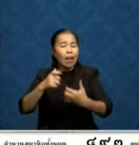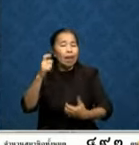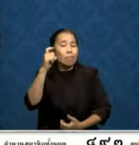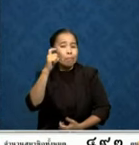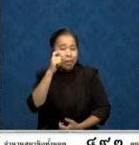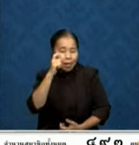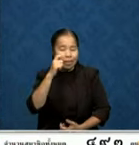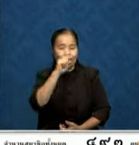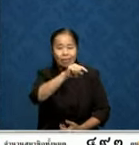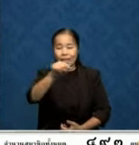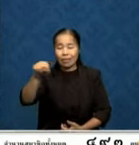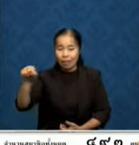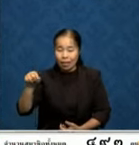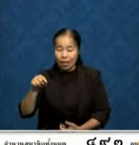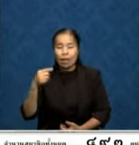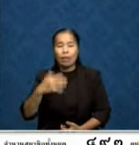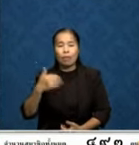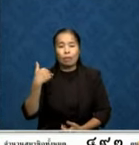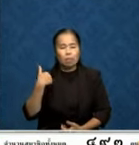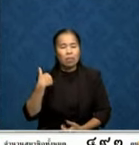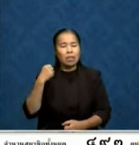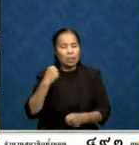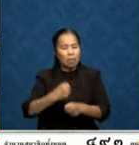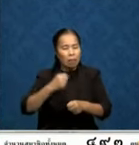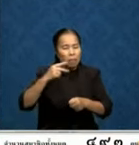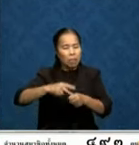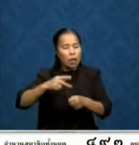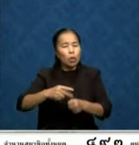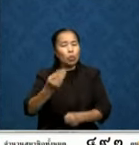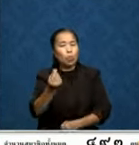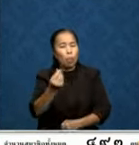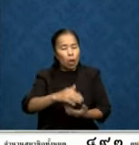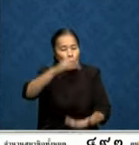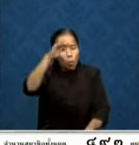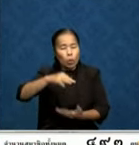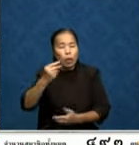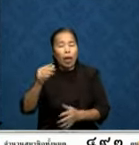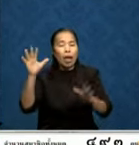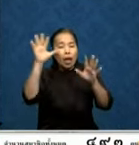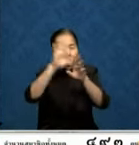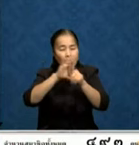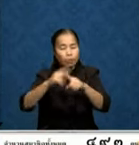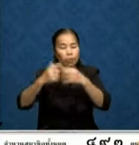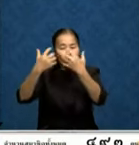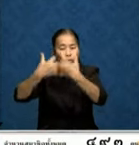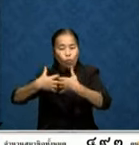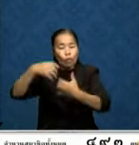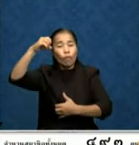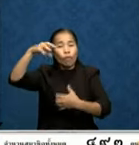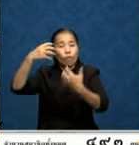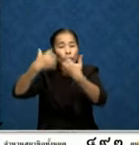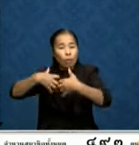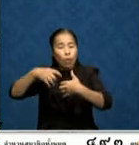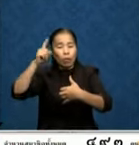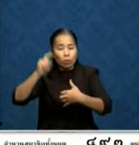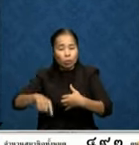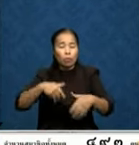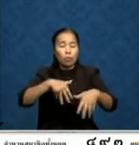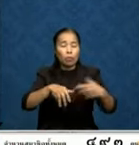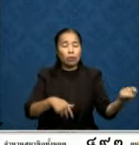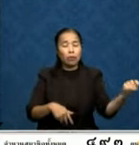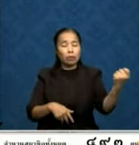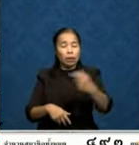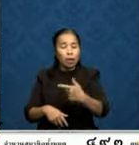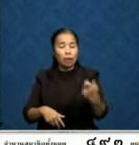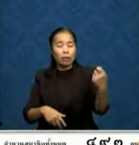ล่านี้ใช้ภูก๊าซมากเท่าไหร่เท่ากับโรงไฟฟ้าที่ผลิตค่าไฟให้ประชาชนใช้เนี่ยก็ต้องไปจ่ายต้นทุนก๊